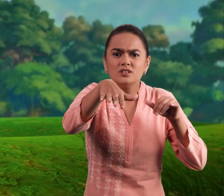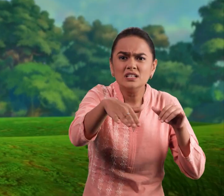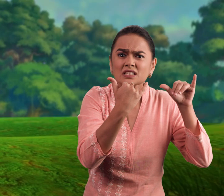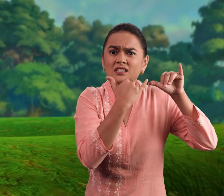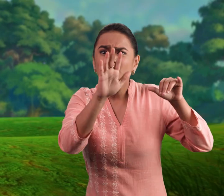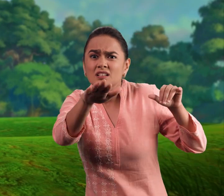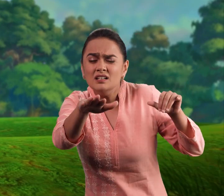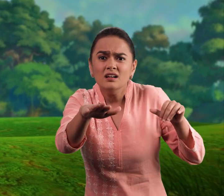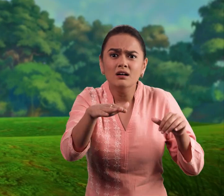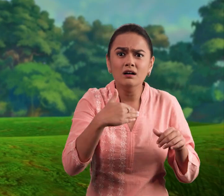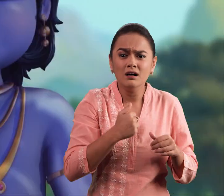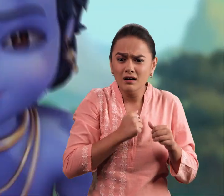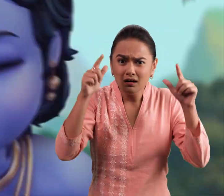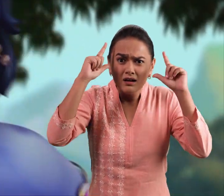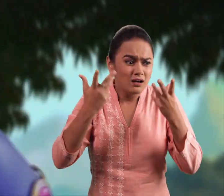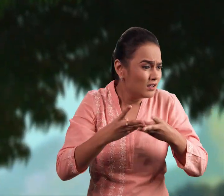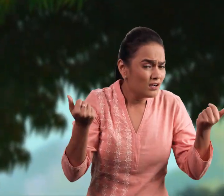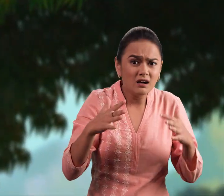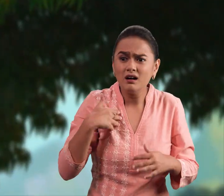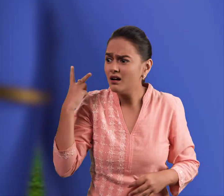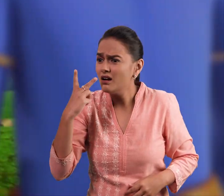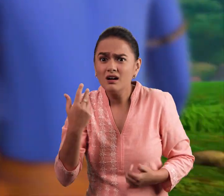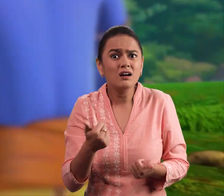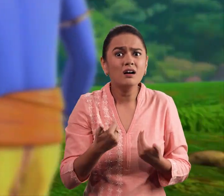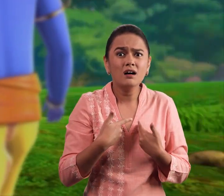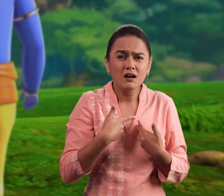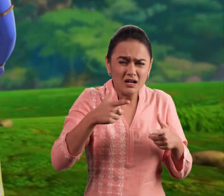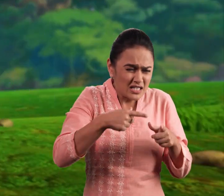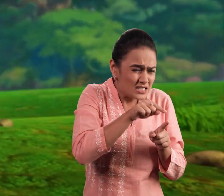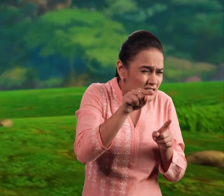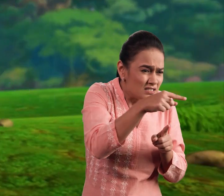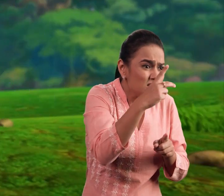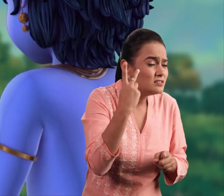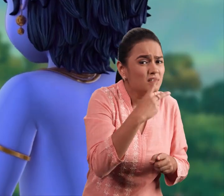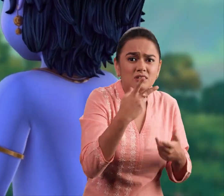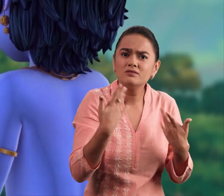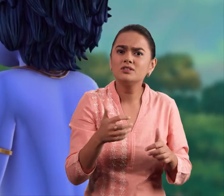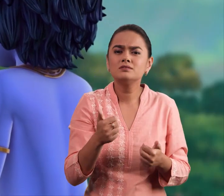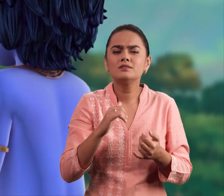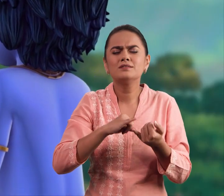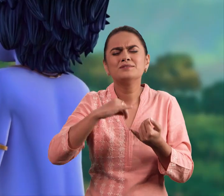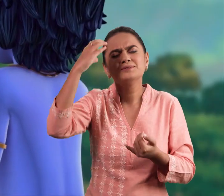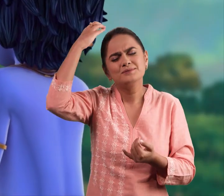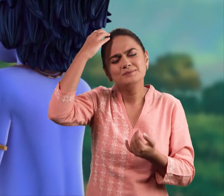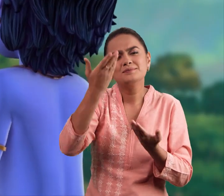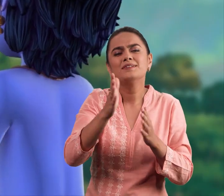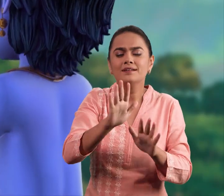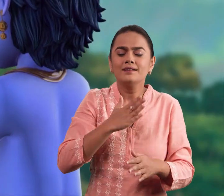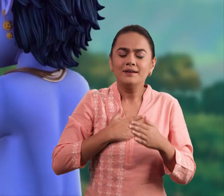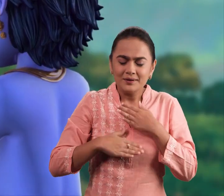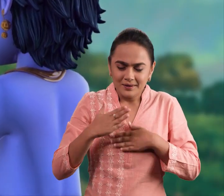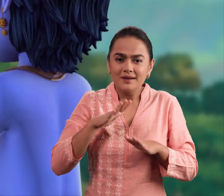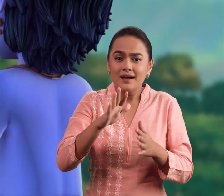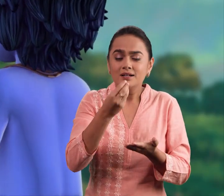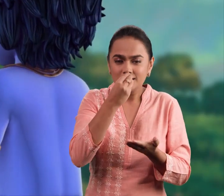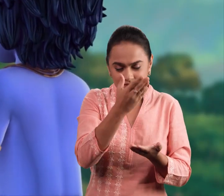कृष्णा, कृष्णा, मेरे बछड़े कहीं नहीं मिल रहे। मैंने उन्हें सभी ओर ढूंढ लिया। ओ सुबाला, जरा सांस